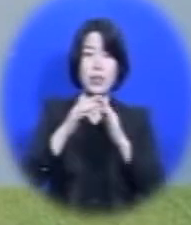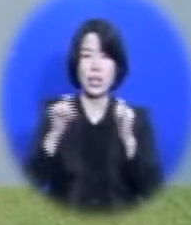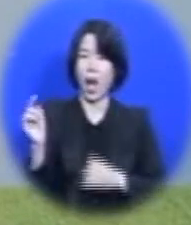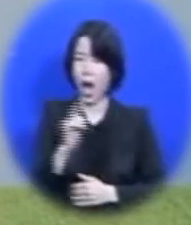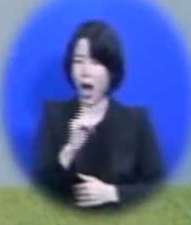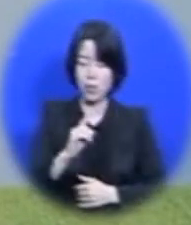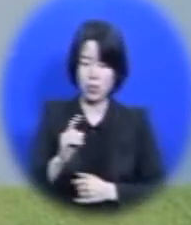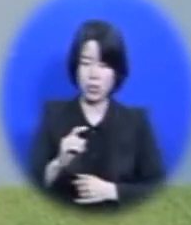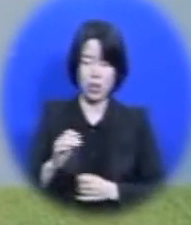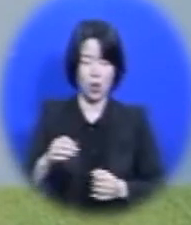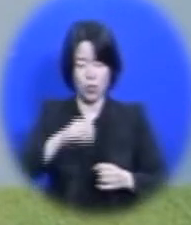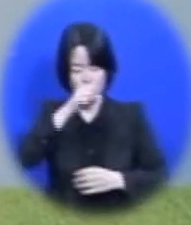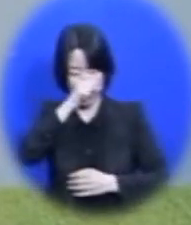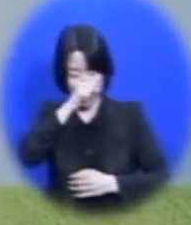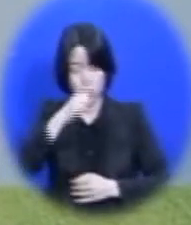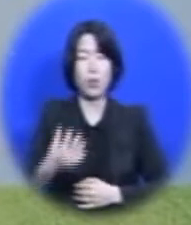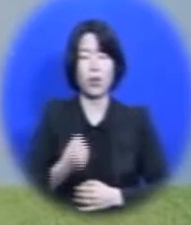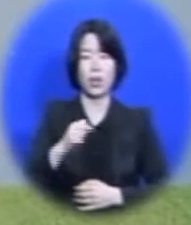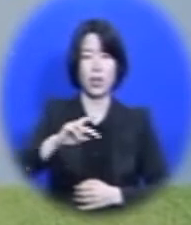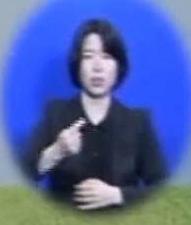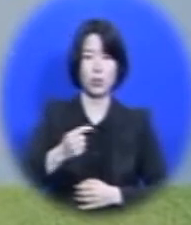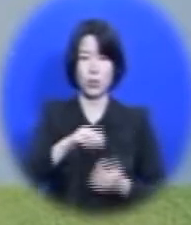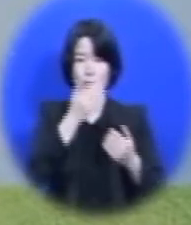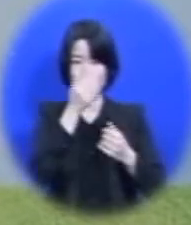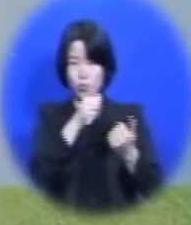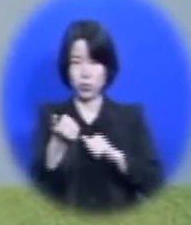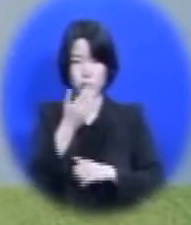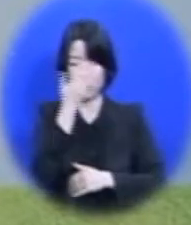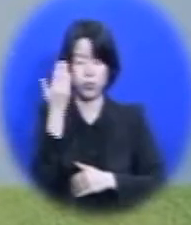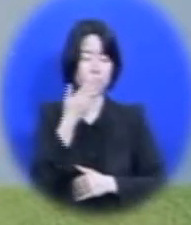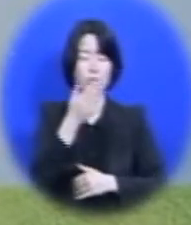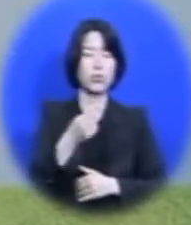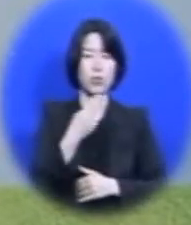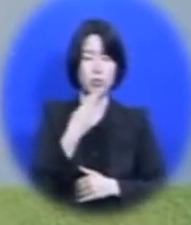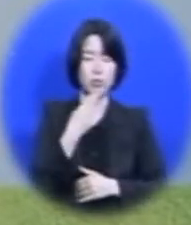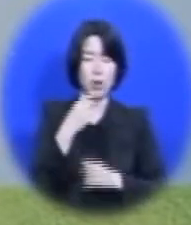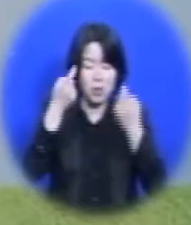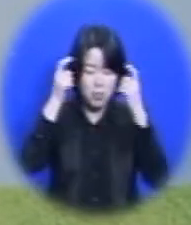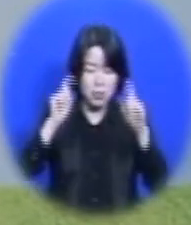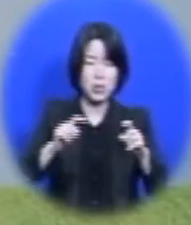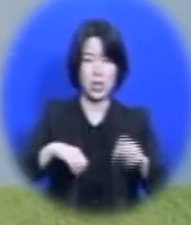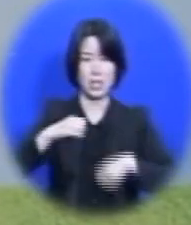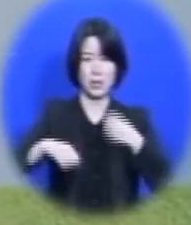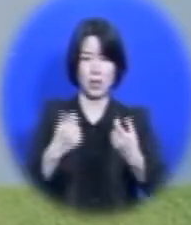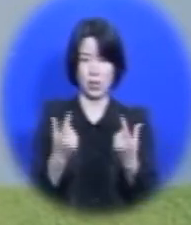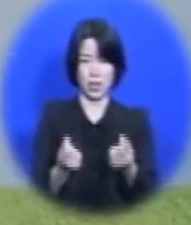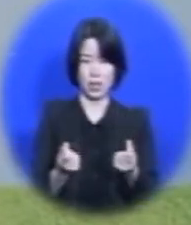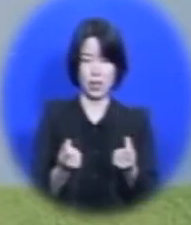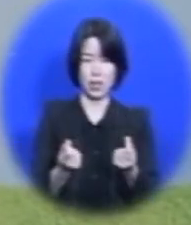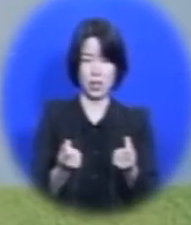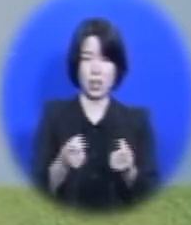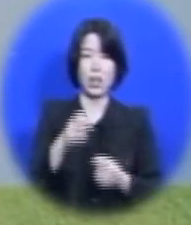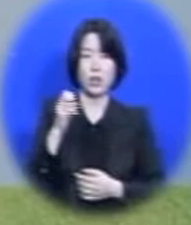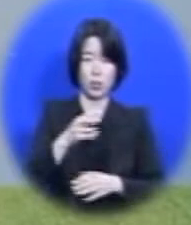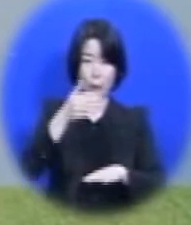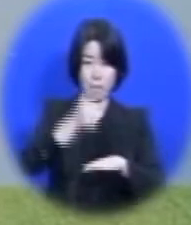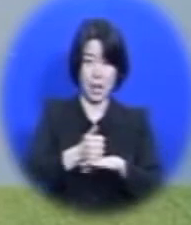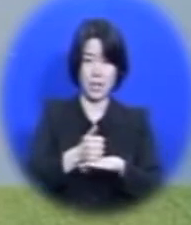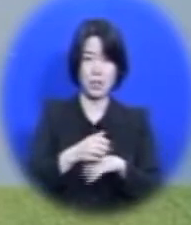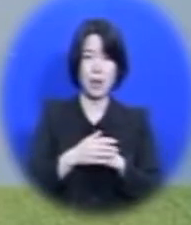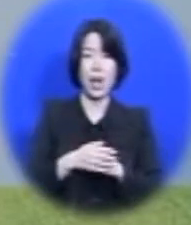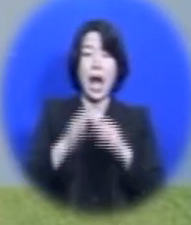아무리 영화를 누린다 해도 죽음을 피할 수는 없으니 미련한 짐승과 같다. 그리고 끝에